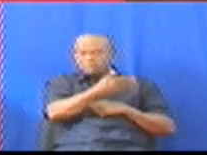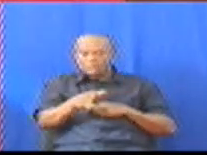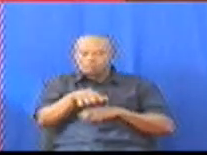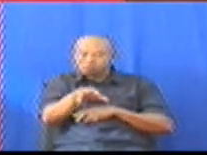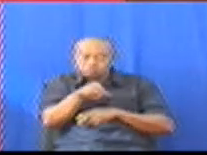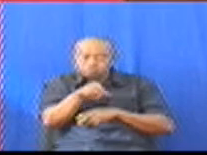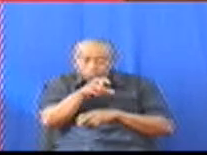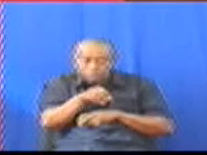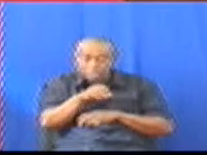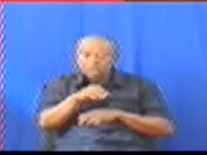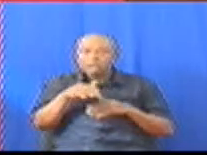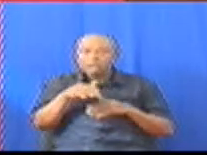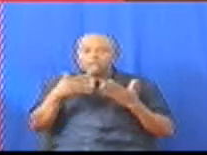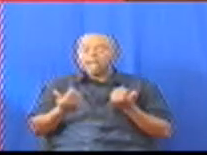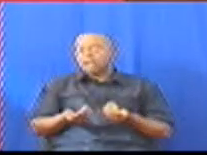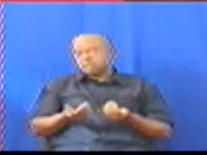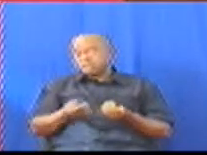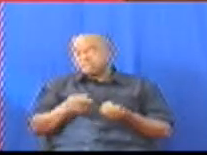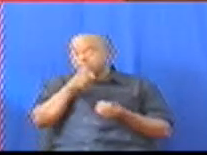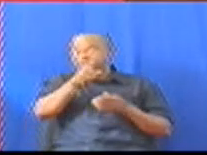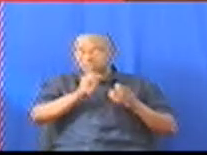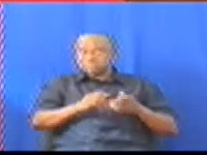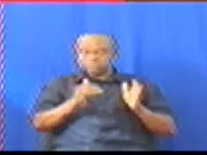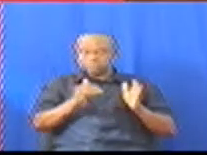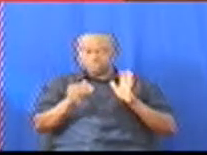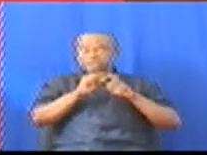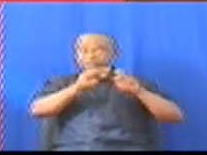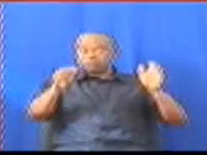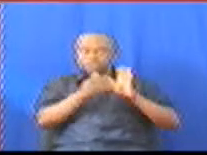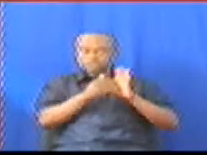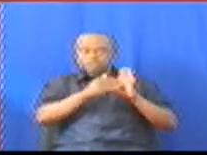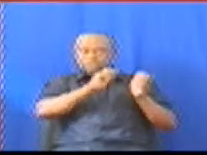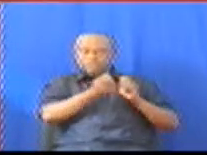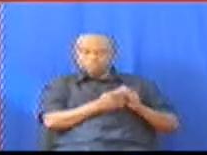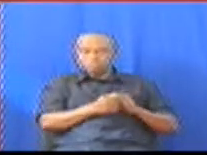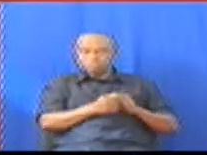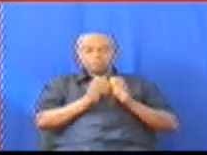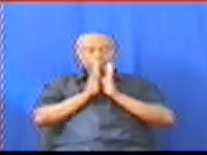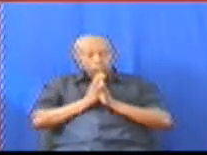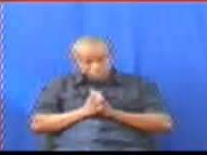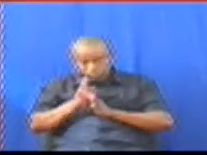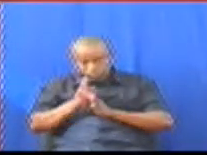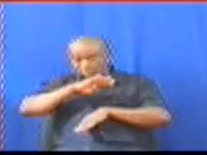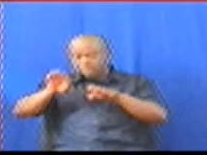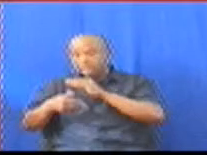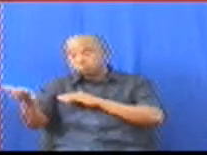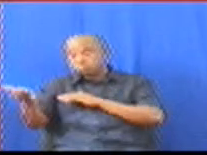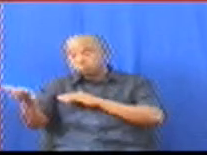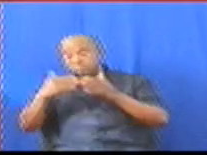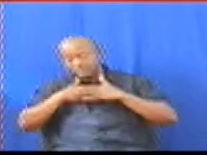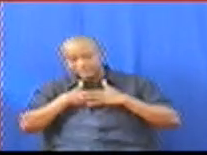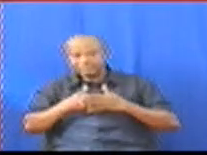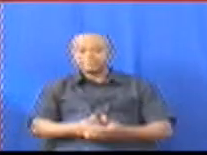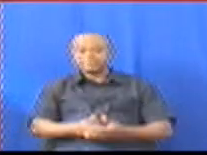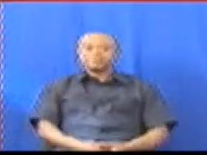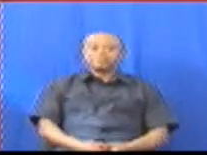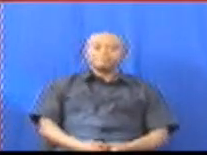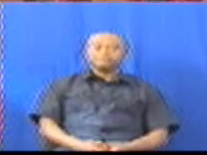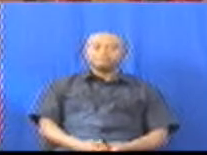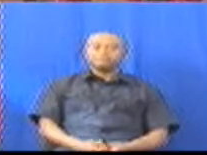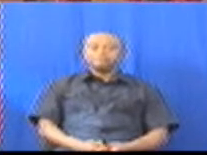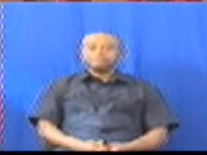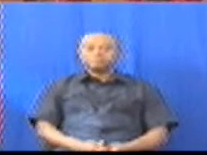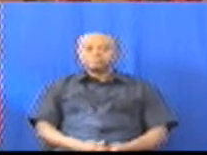wakienda kuwinda, ili waweze kurekebisha mifugo yao iweze kurudi kwenye hali yake ya kawaida. Mheshimiwa naibu spika, nakushukuru sana. Asante sana.